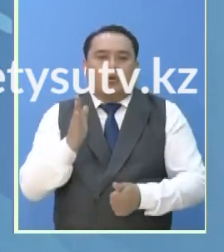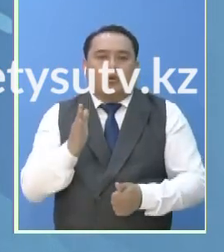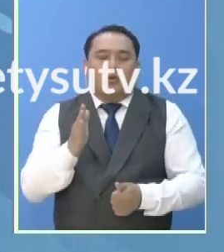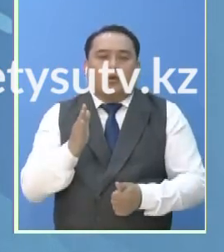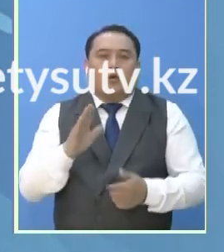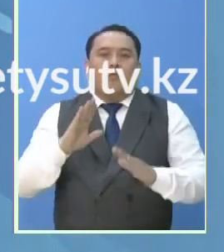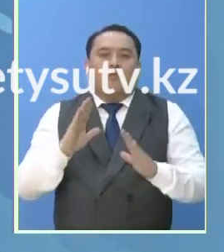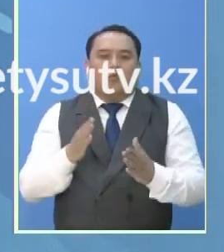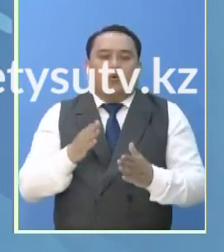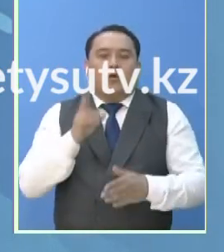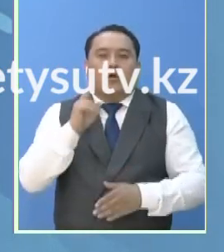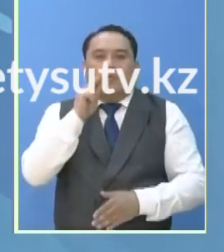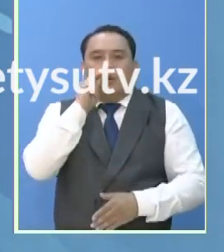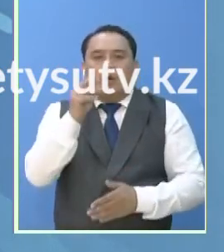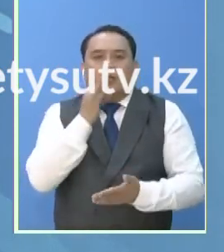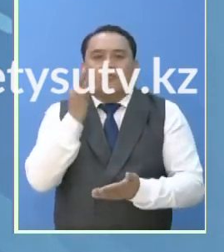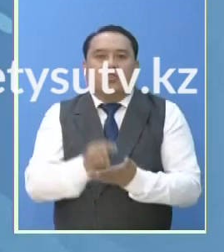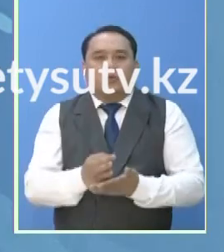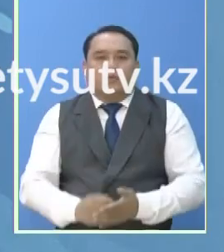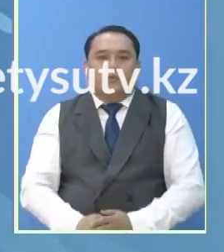эртең кээр асери болуп жатса, оган ким жоопту?